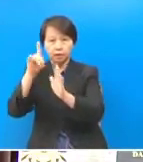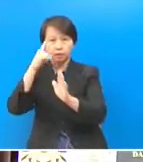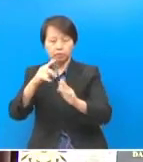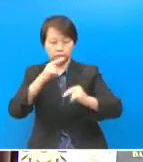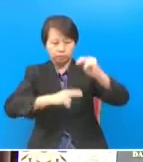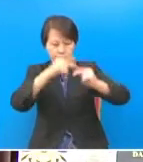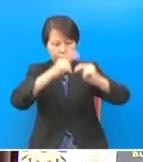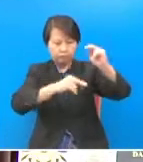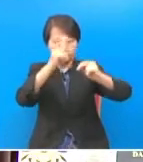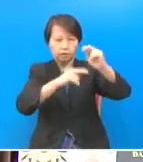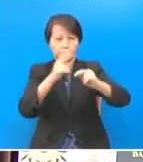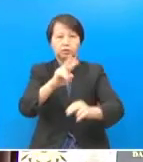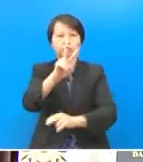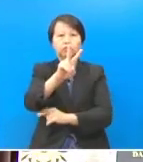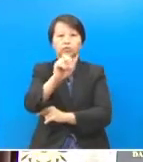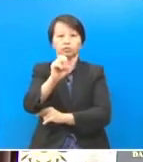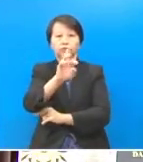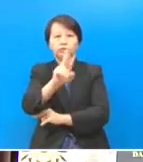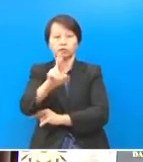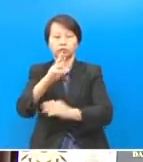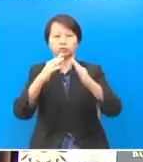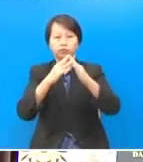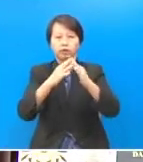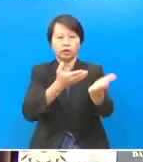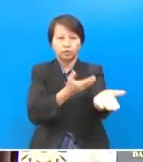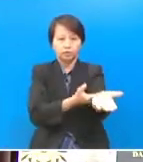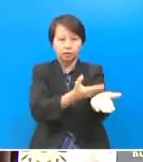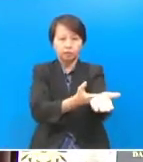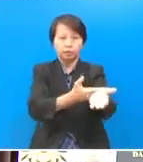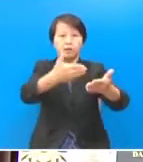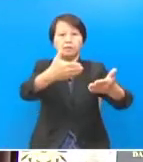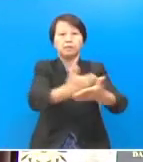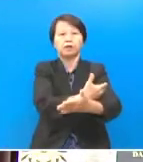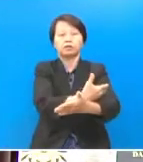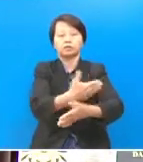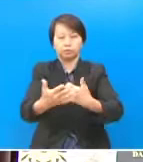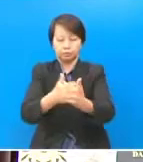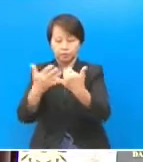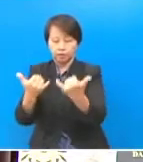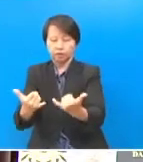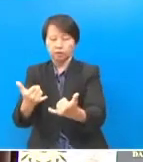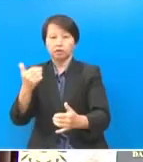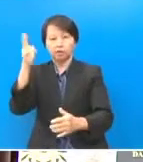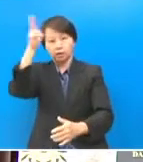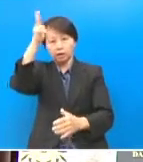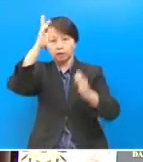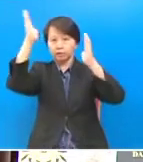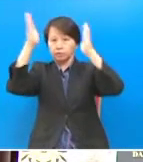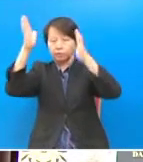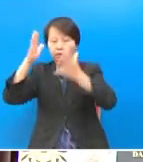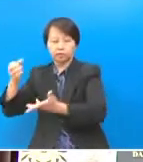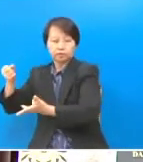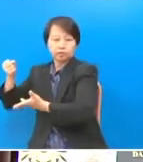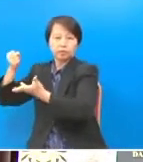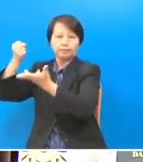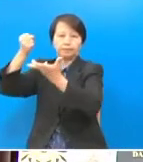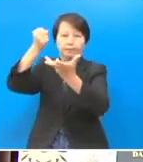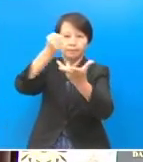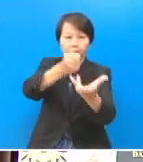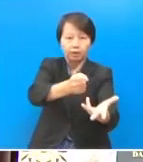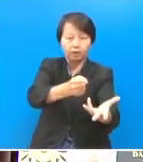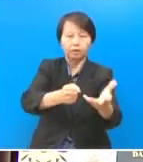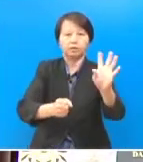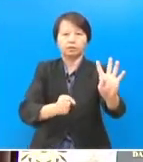membina 20.000 unit rumah jenazah baru sengit ini kerajaan persekutuan telah menyalurkan peruntukan sebanyak